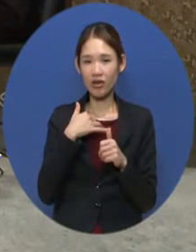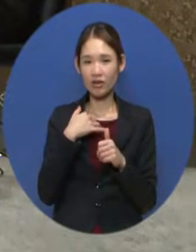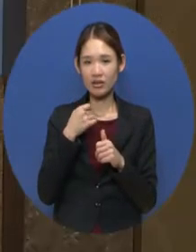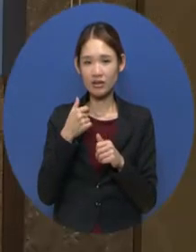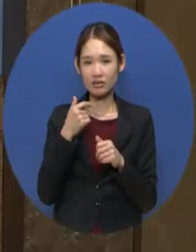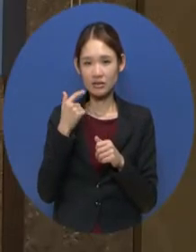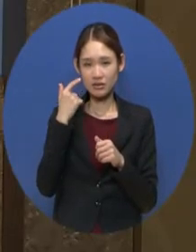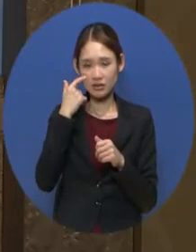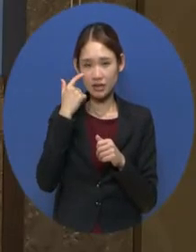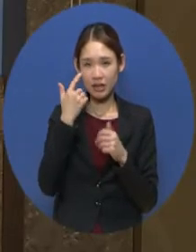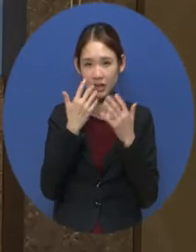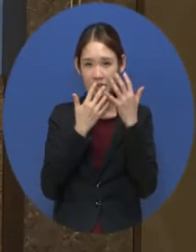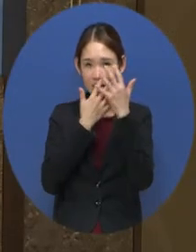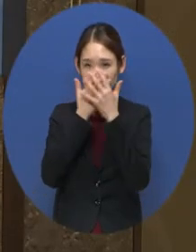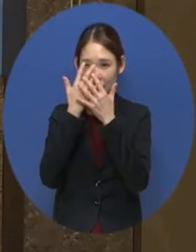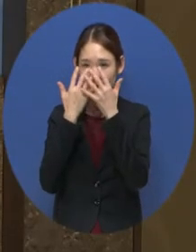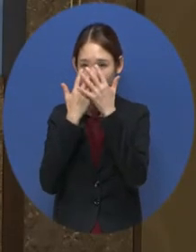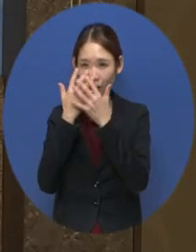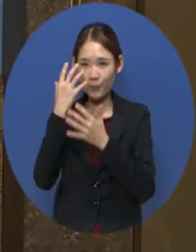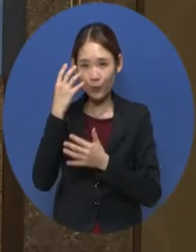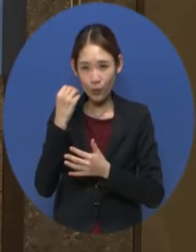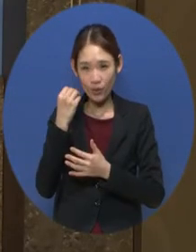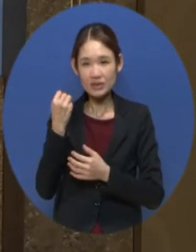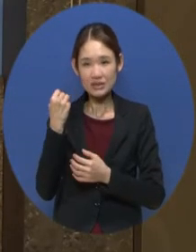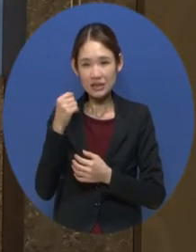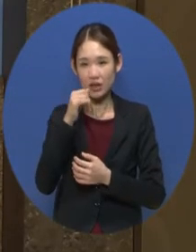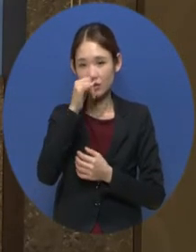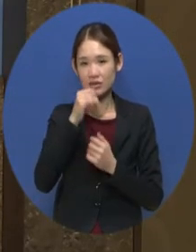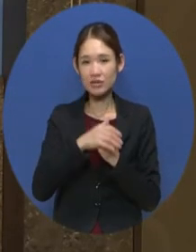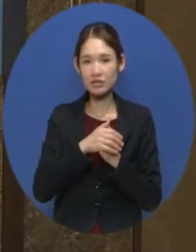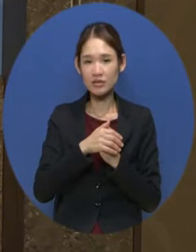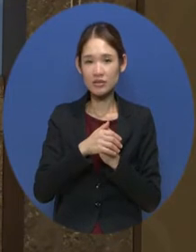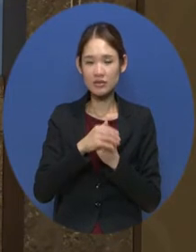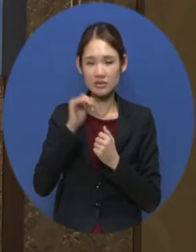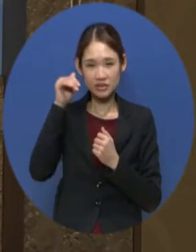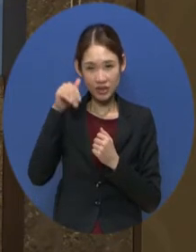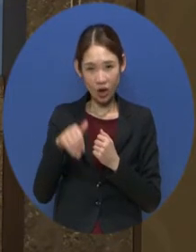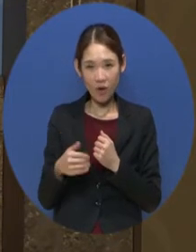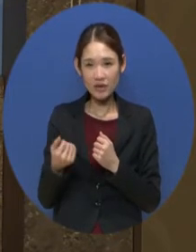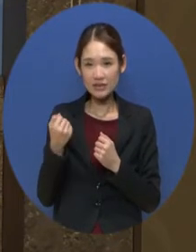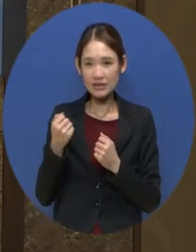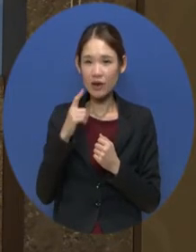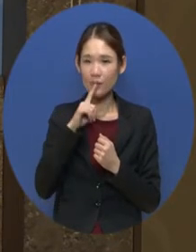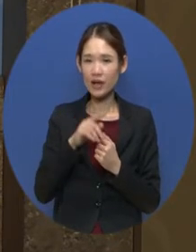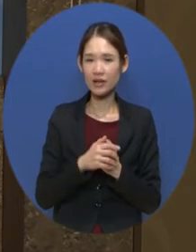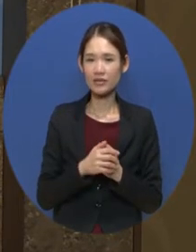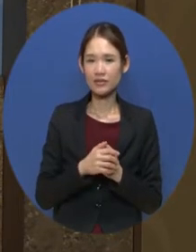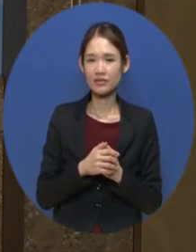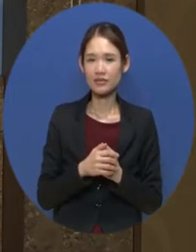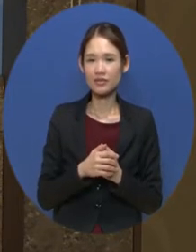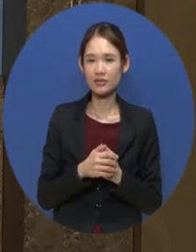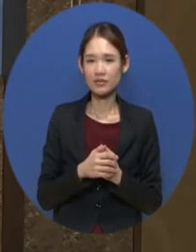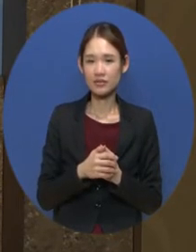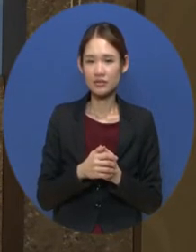좀 어느 정도 흐릿하게 보이는 정도의 시력을 가지고 있어요. 이제 저시력이라고들 보통 얘기를 하시는데,